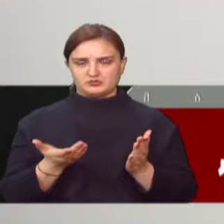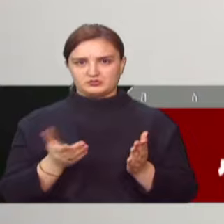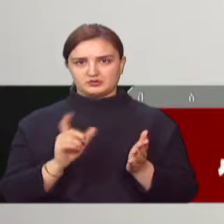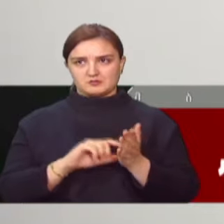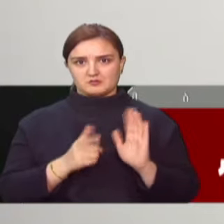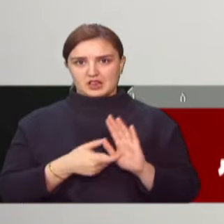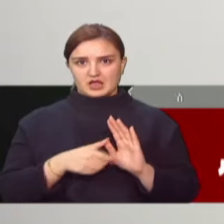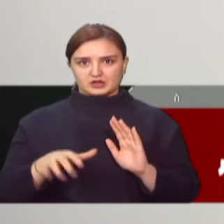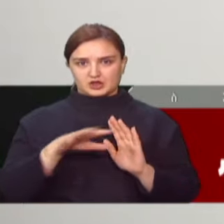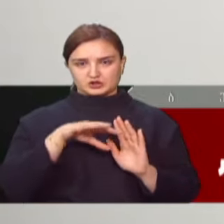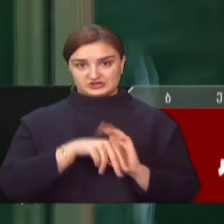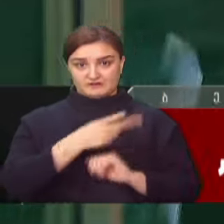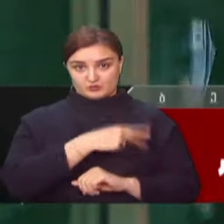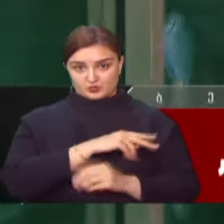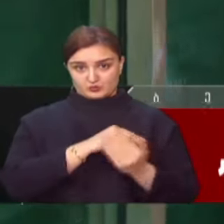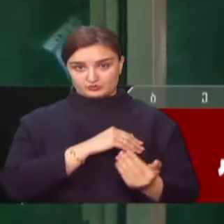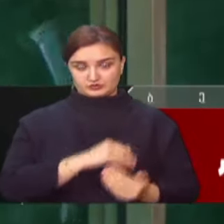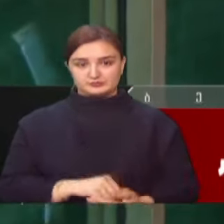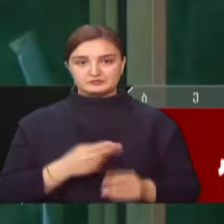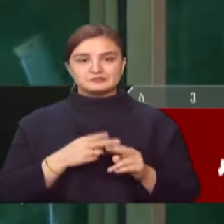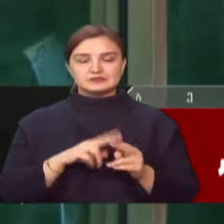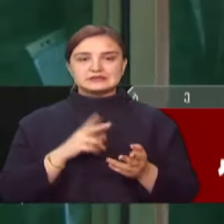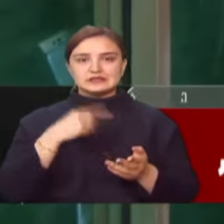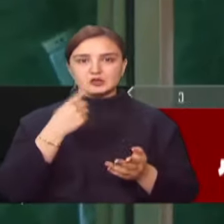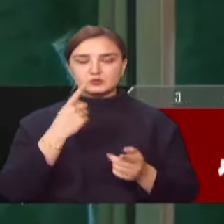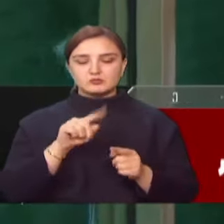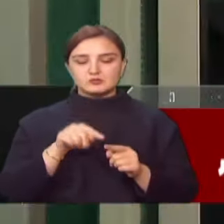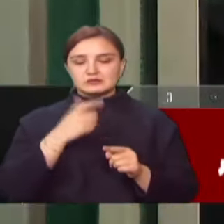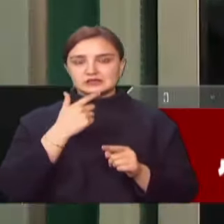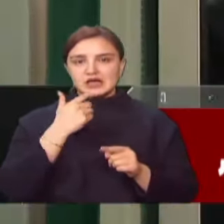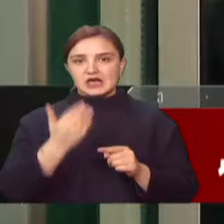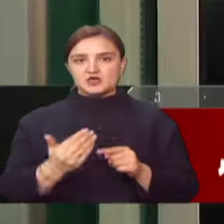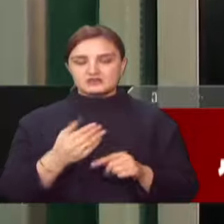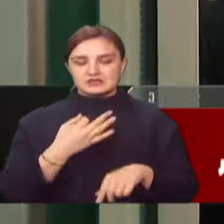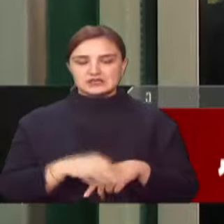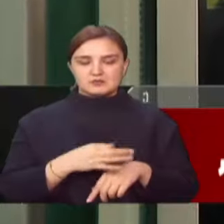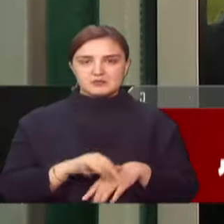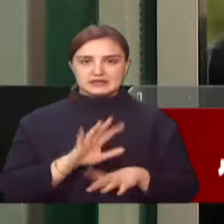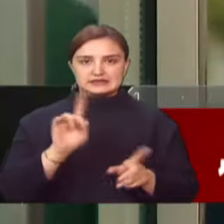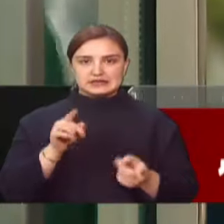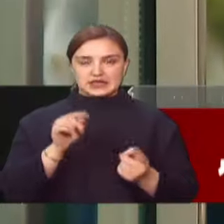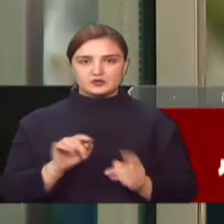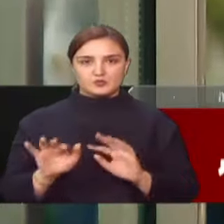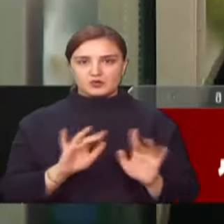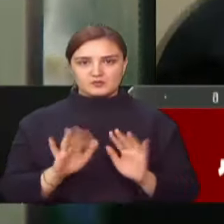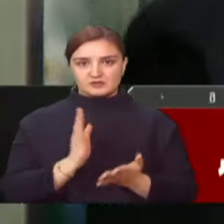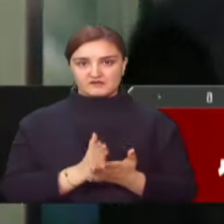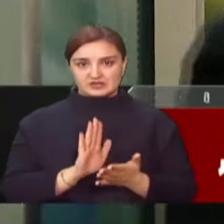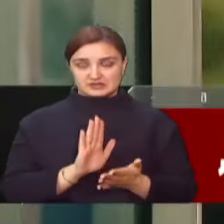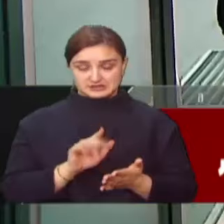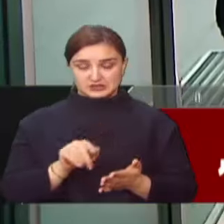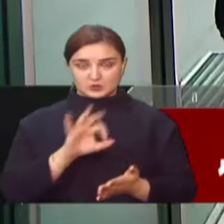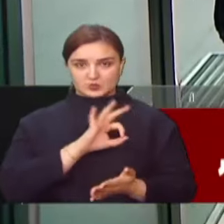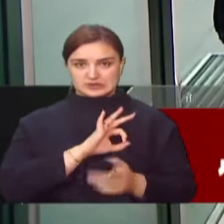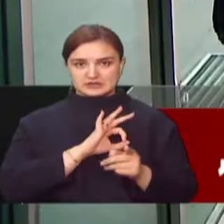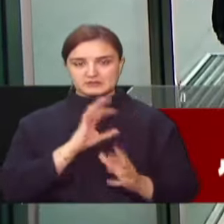alat așe samotroposi. Imis dada sture barom, ati mari să acașulis mimart, ame bazdara satana domop proba să acusat gelim. Mismai